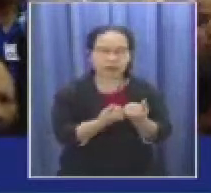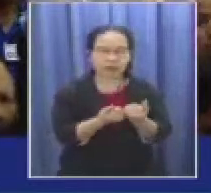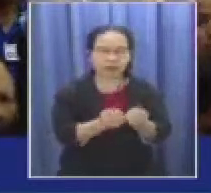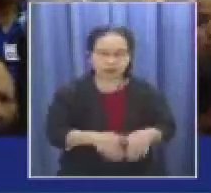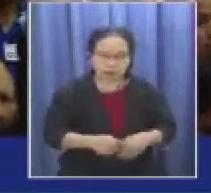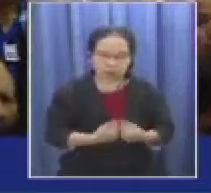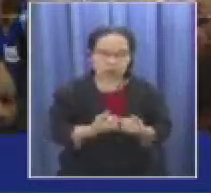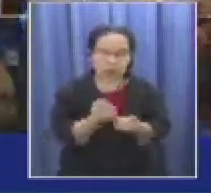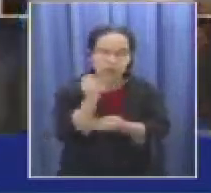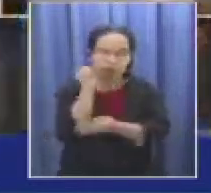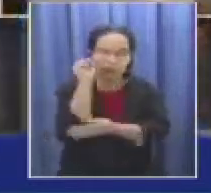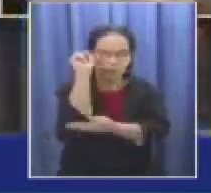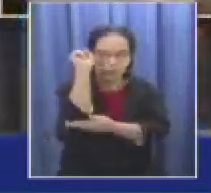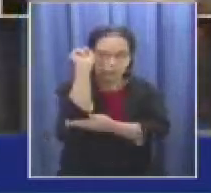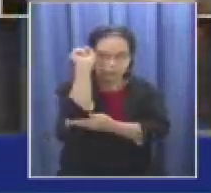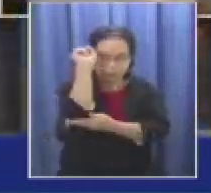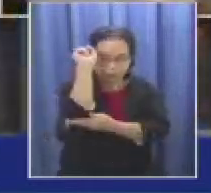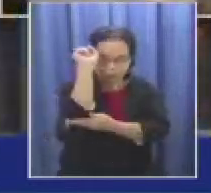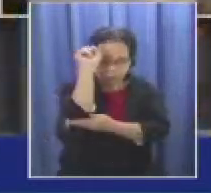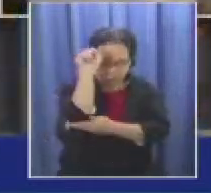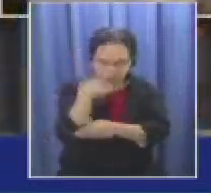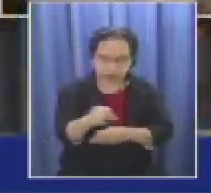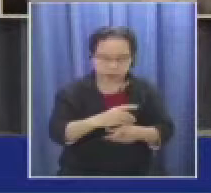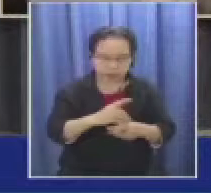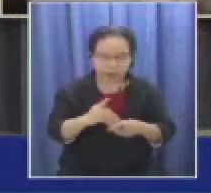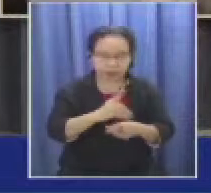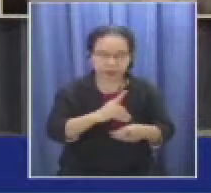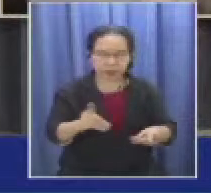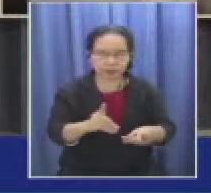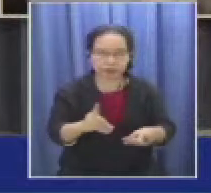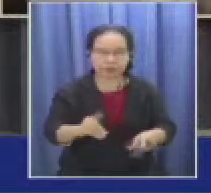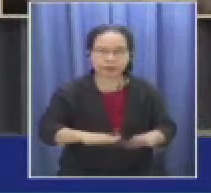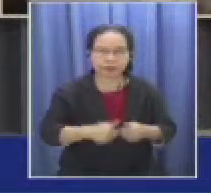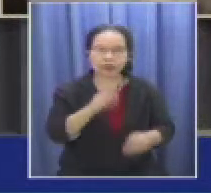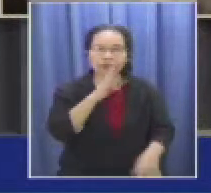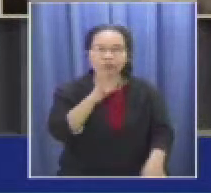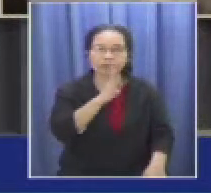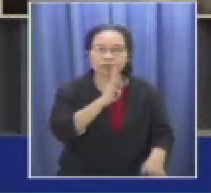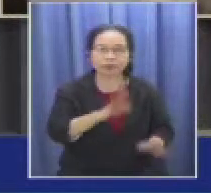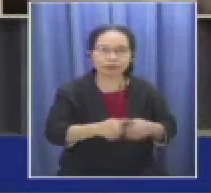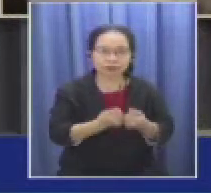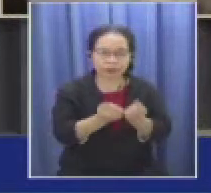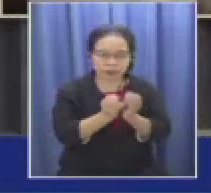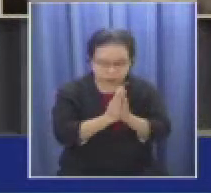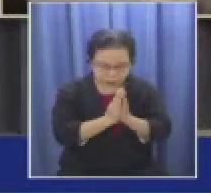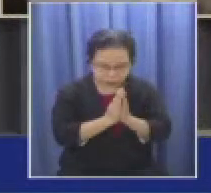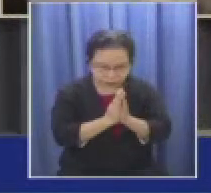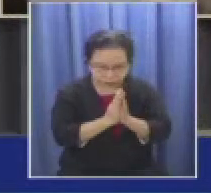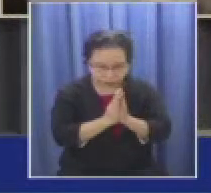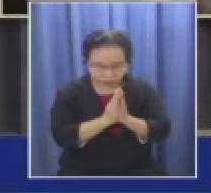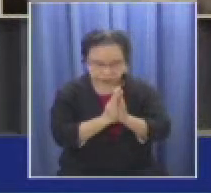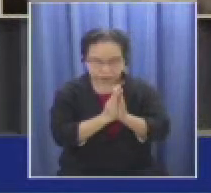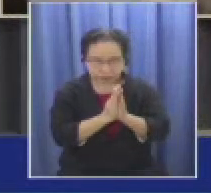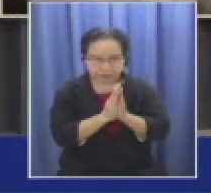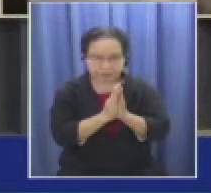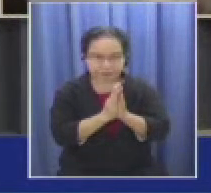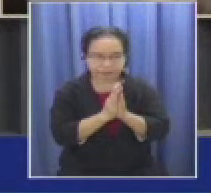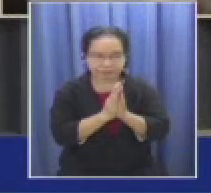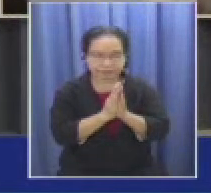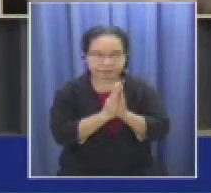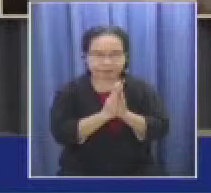woyɛ enya ne tra saa keke Awurade Yesu Kristo owo